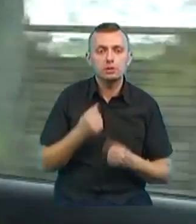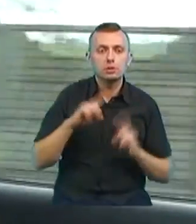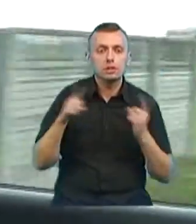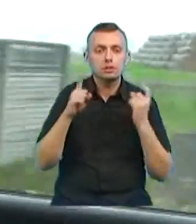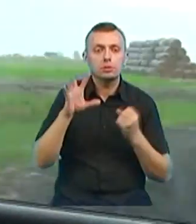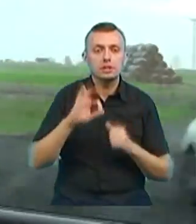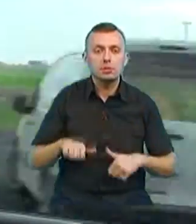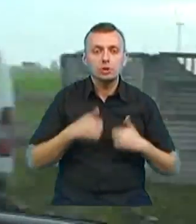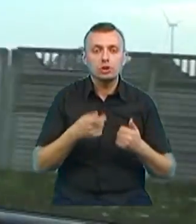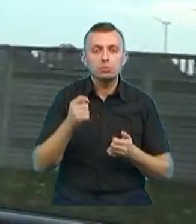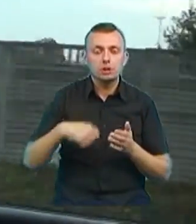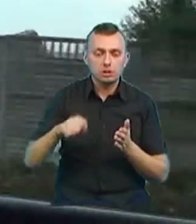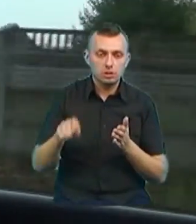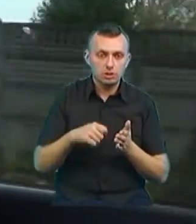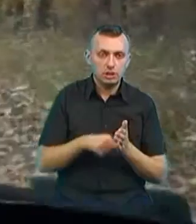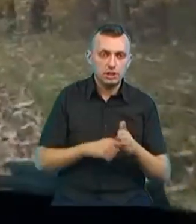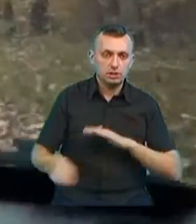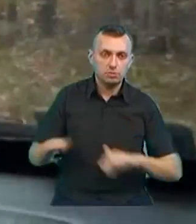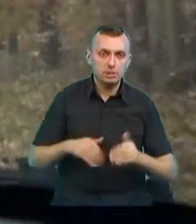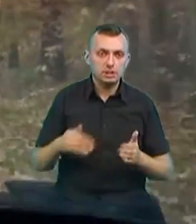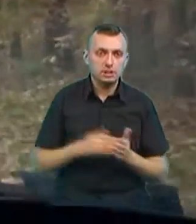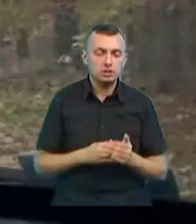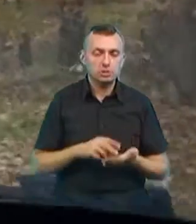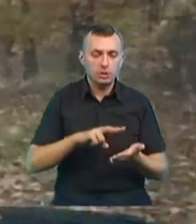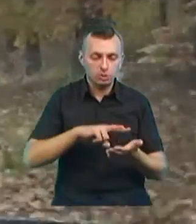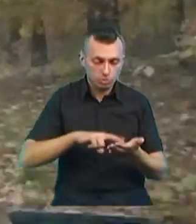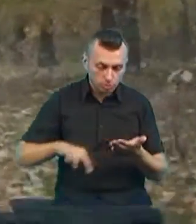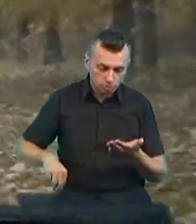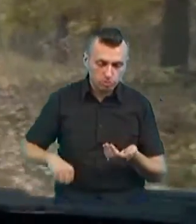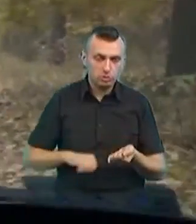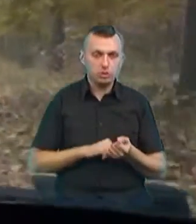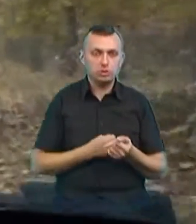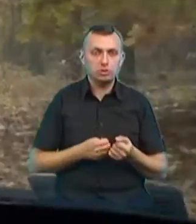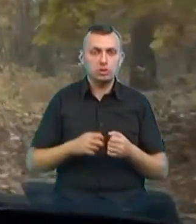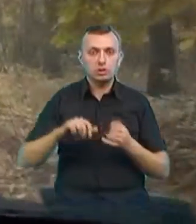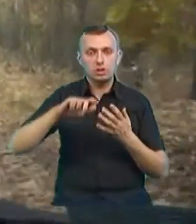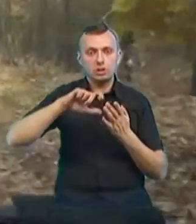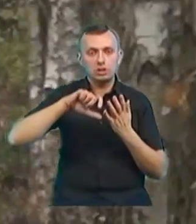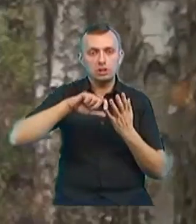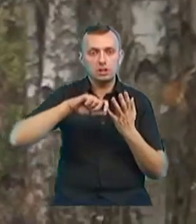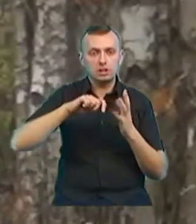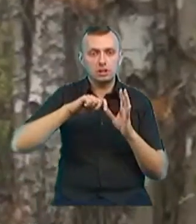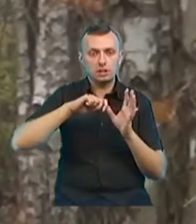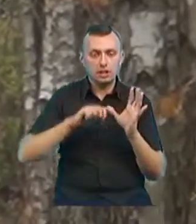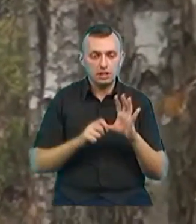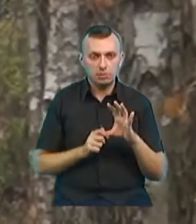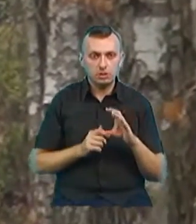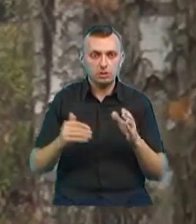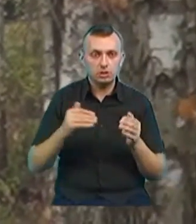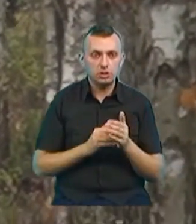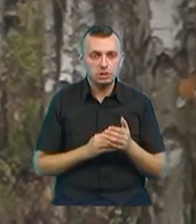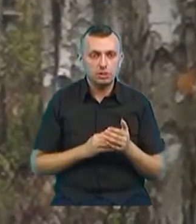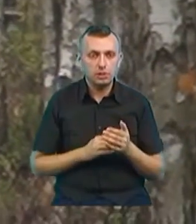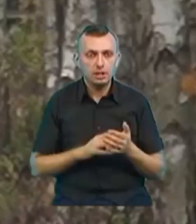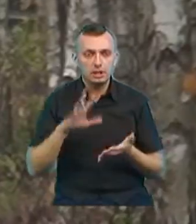z drugiej strony zatrzymywało front pożaru. Dojazd nie był łatwy, bo by dojechać do miejsca, trzeba było usunąć konary uniemożliwiające